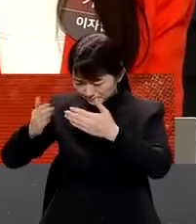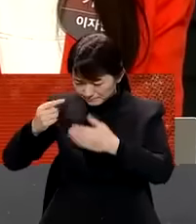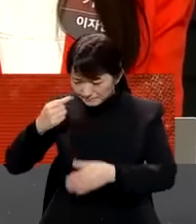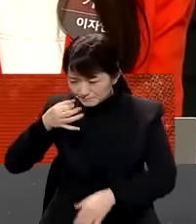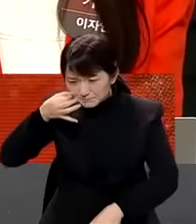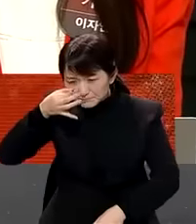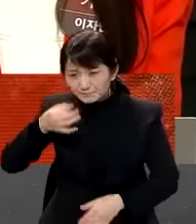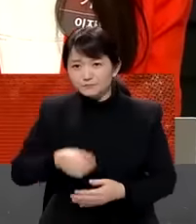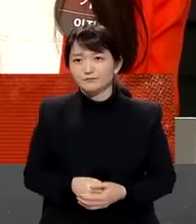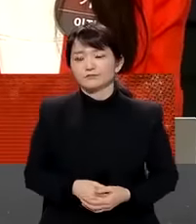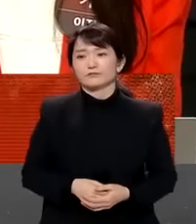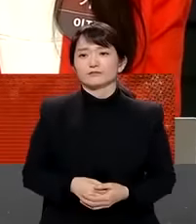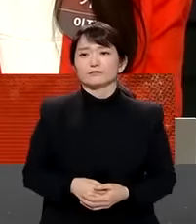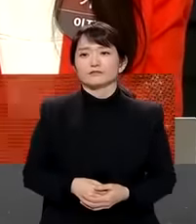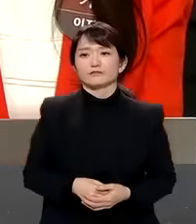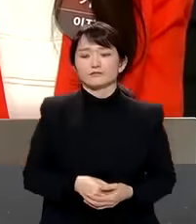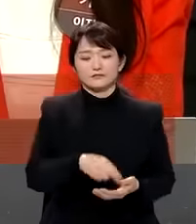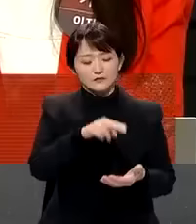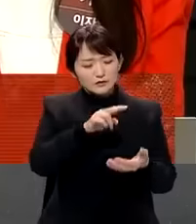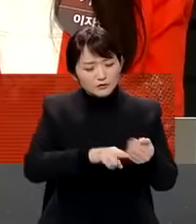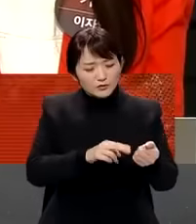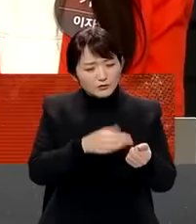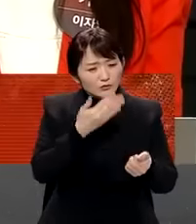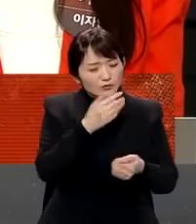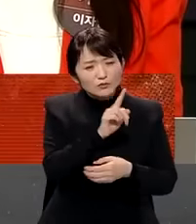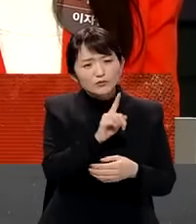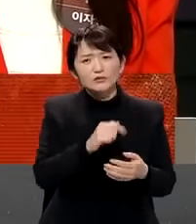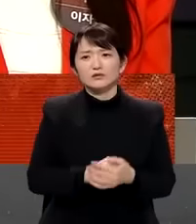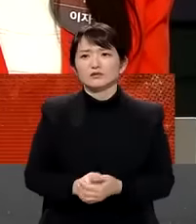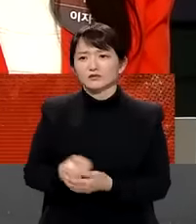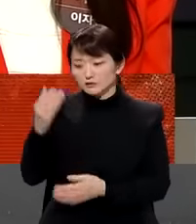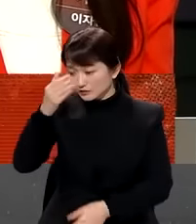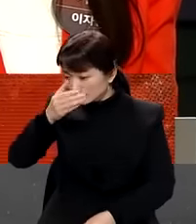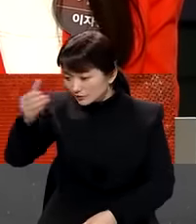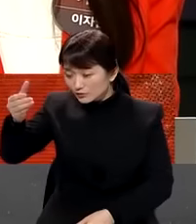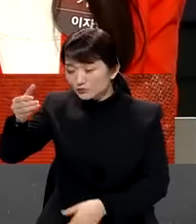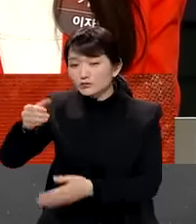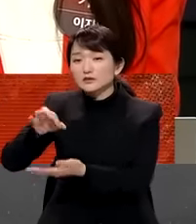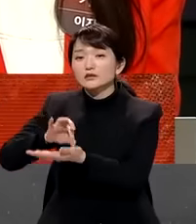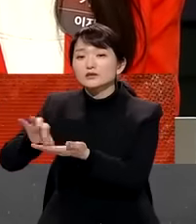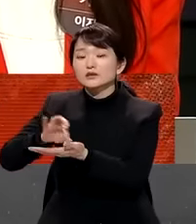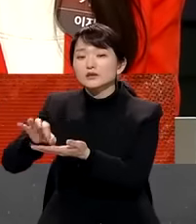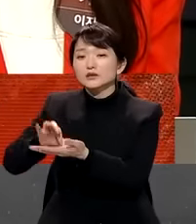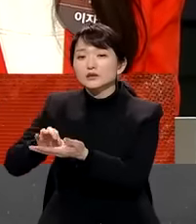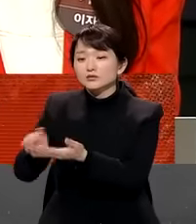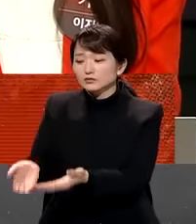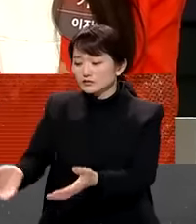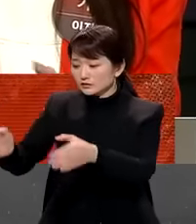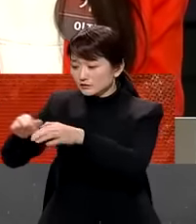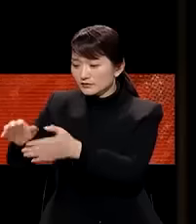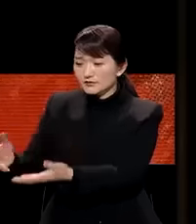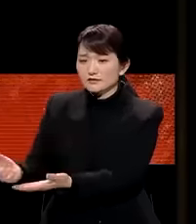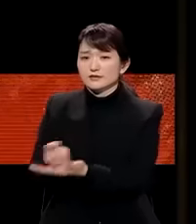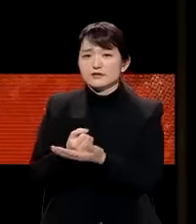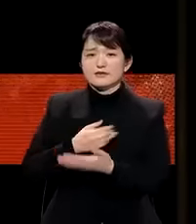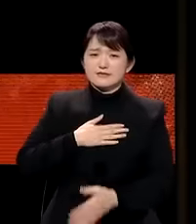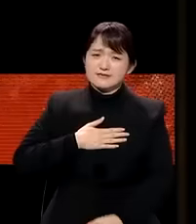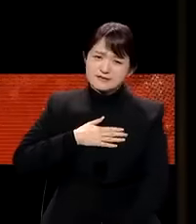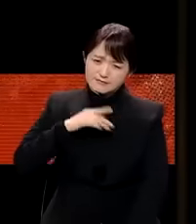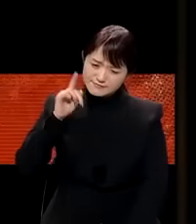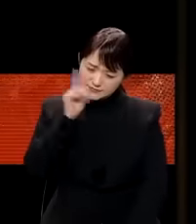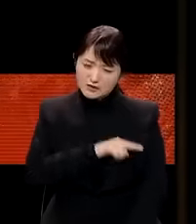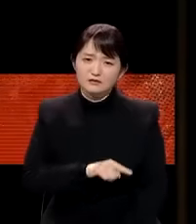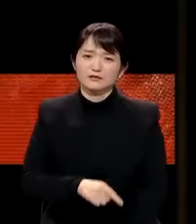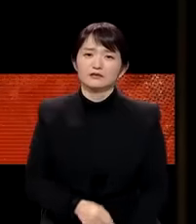제보자는 판매하던 먹거리라는 또 모를까 기부 위에서 쓰겠다는이 돼지저금통 현금을 가져간게 더 기분이 나빴다고